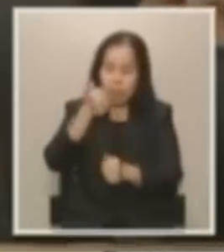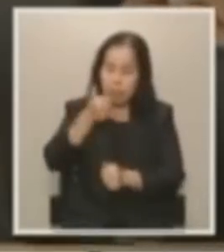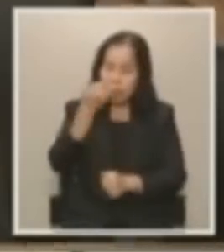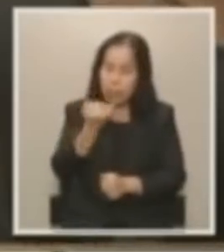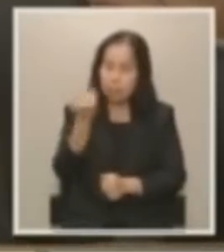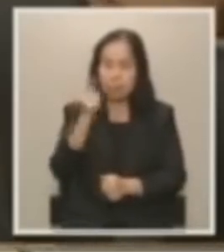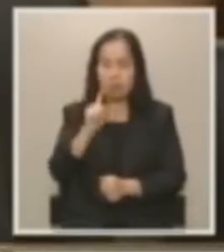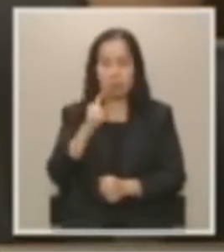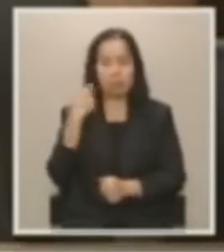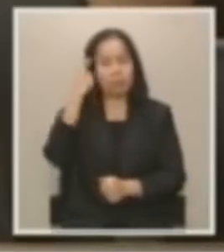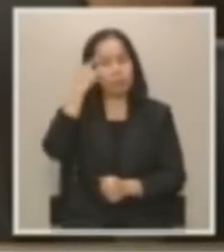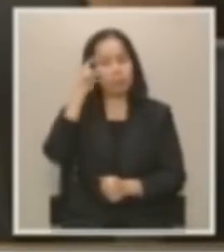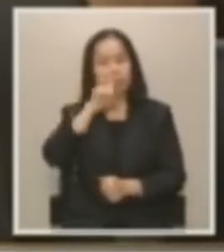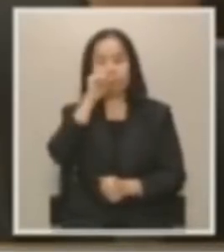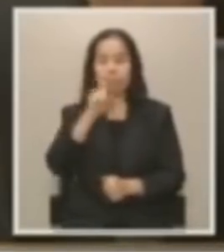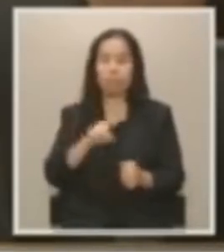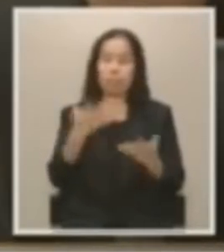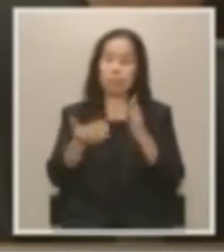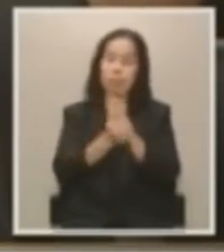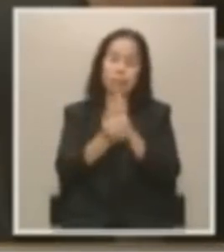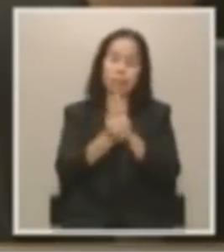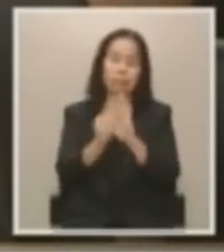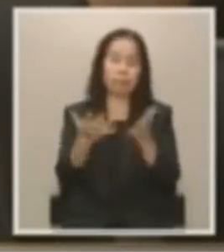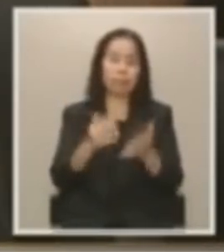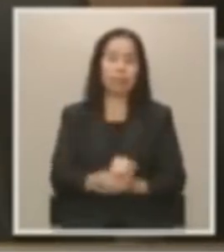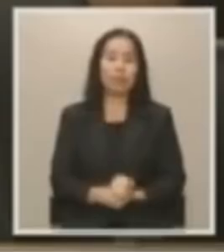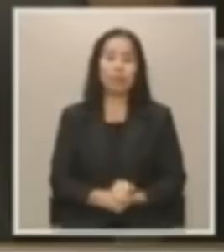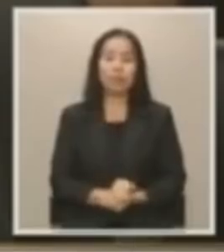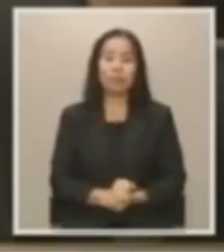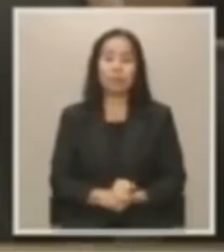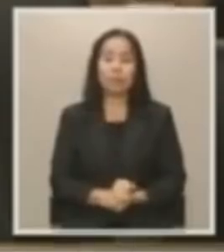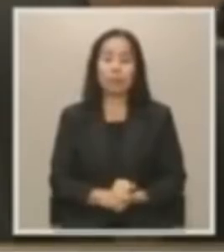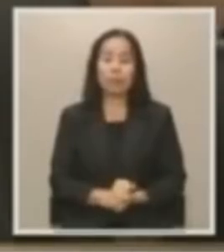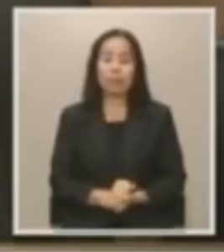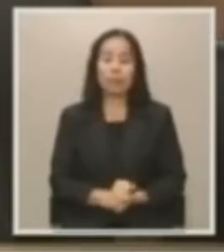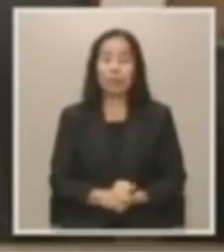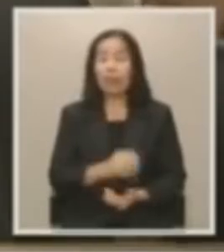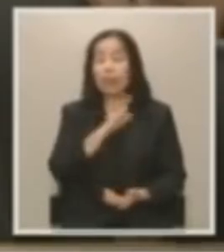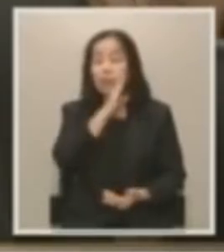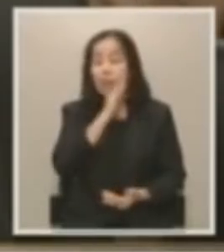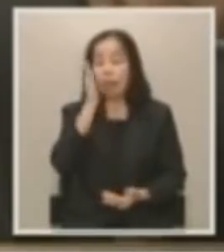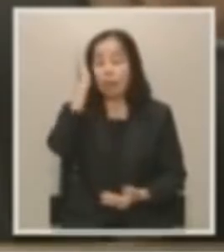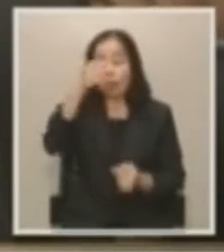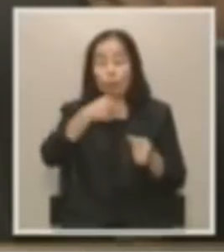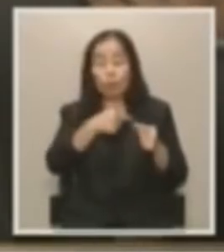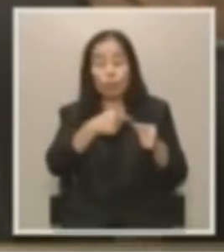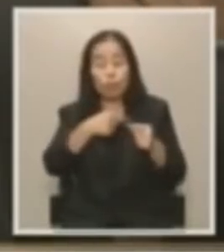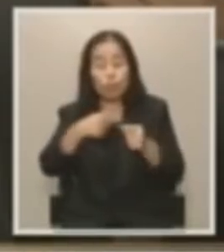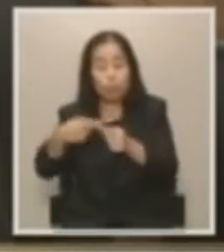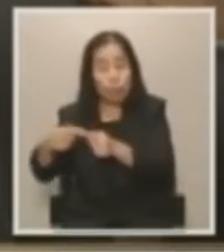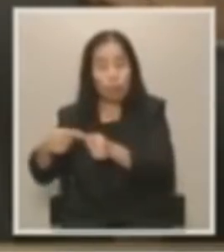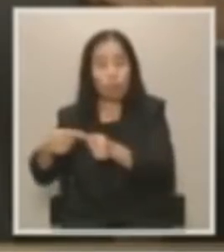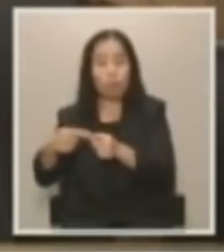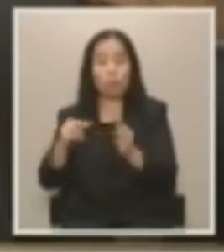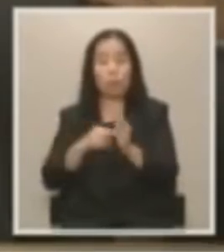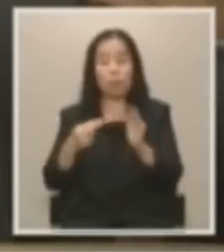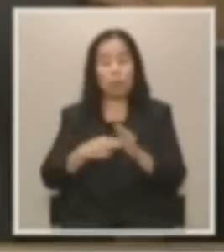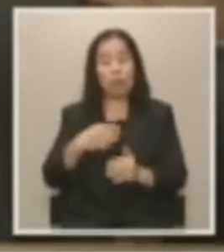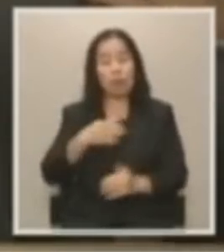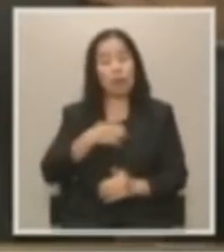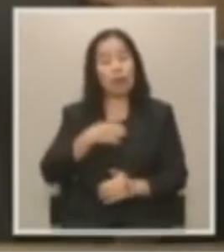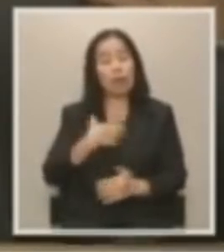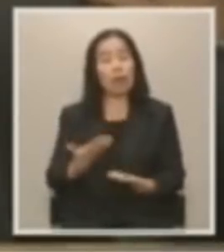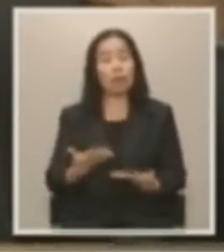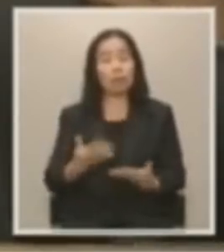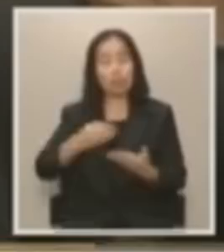พอย่างมีประสิทธิภาพถ้าเป็นอย่างนี้ต่อไปไม่ว่าท่านจะสัญญาว่าเราจะเพิ่มคุณภาพ